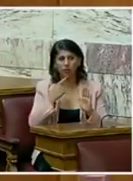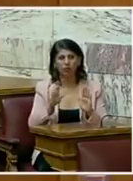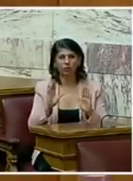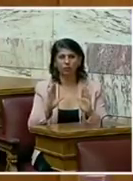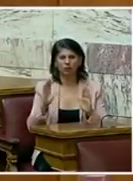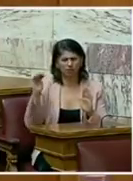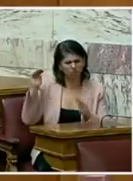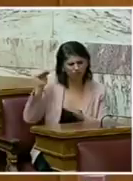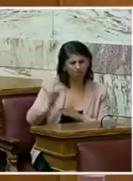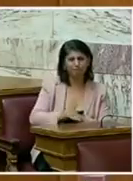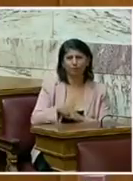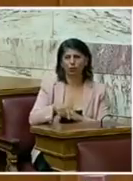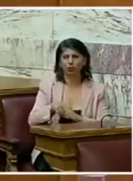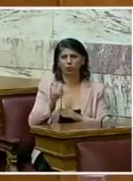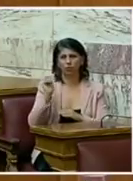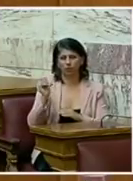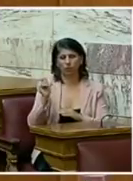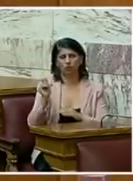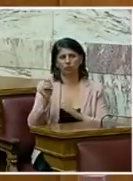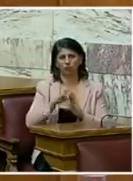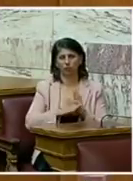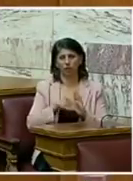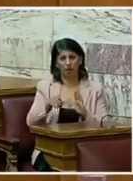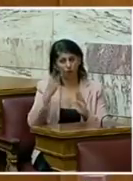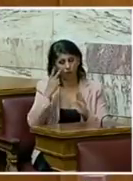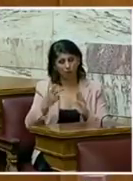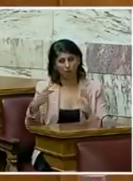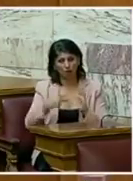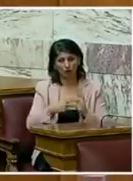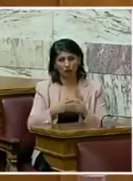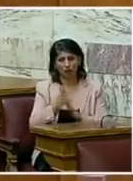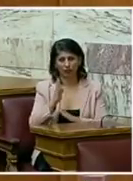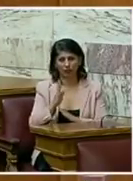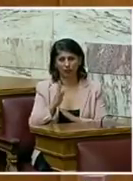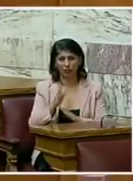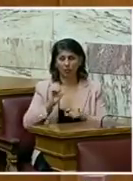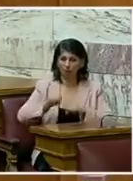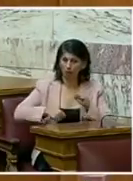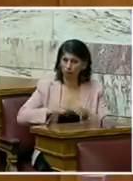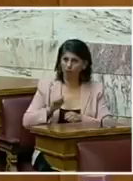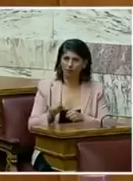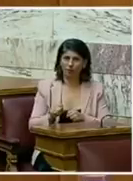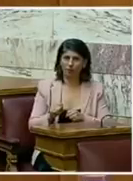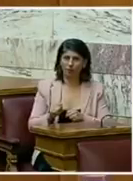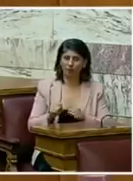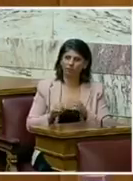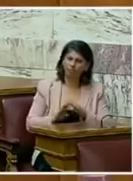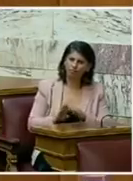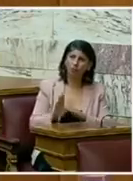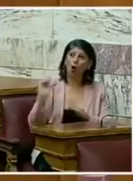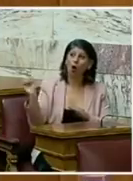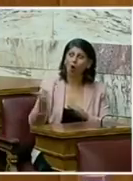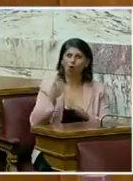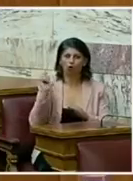Ναδύρ είναι η αξιοπιστία των πολιτικών κομμάτων, των δικών σας κυρίων. Αυτό διαπιστώνουμε μέχρι το 2014. Κάνουμε προσπάθειες να ανακτήσει όλο το πολιτικό